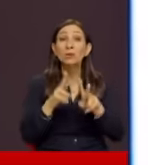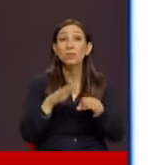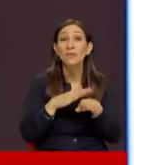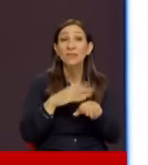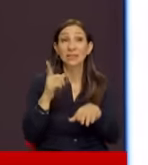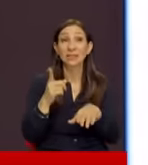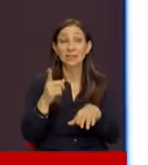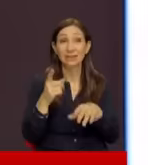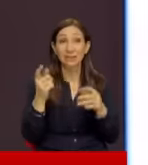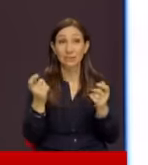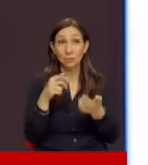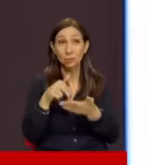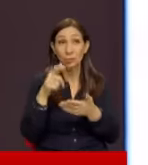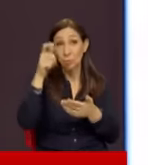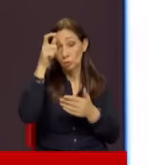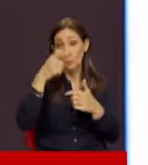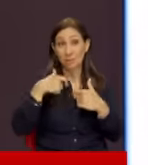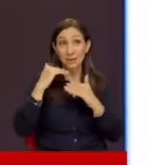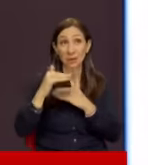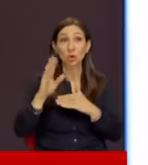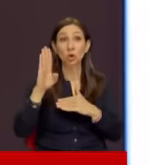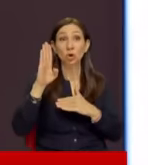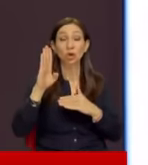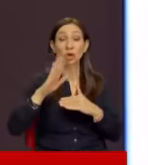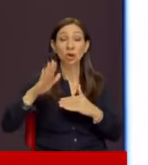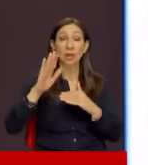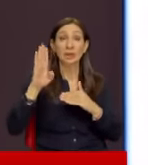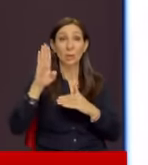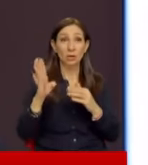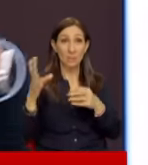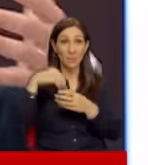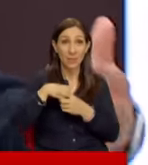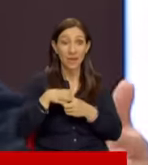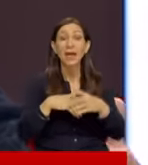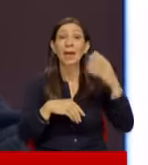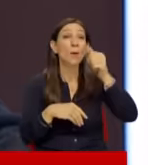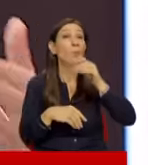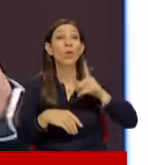Yavaş'ın temsil ettiği şey Türk milliyetçiliği ve sosyal demokrasinin birlikteliği.